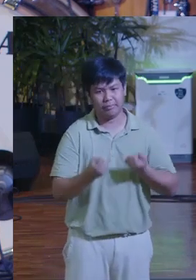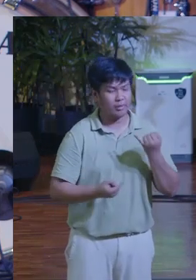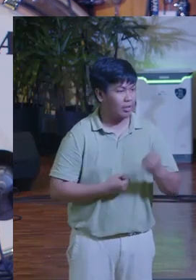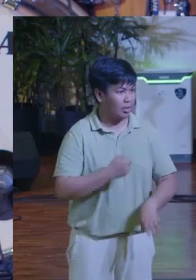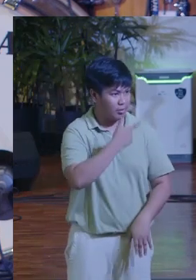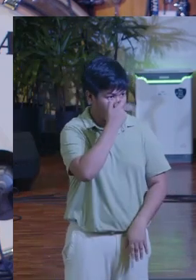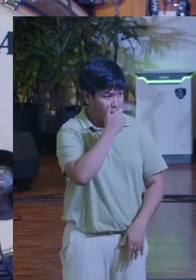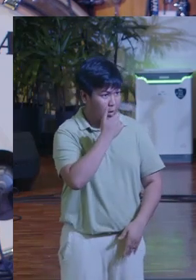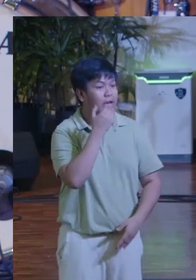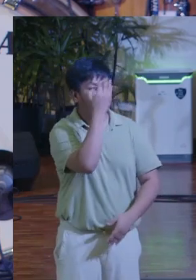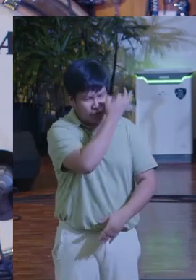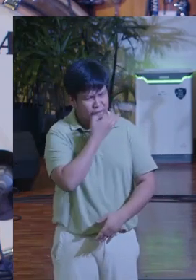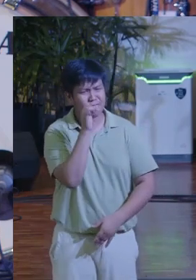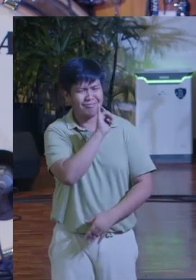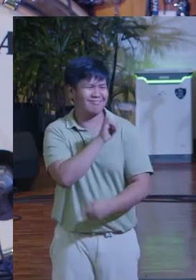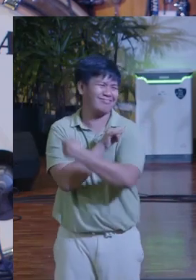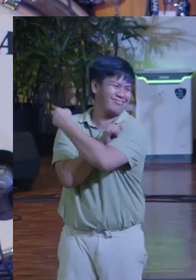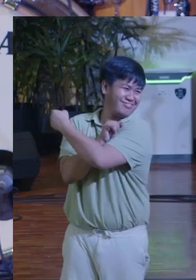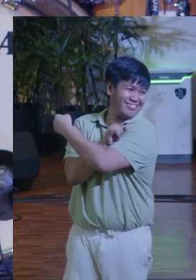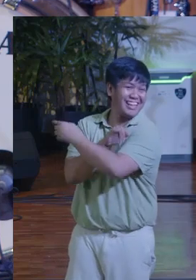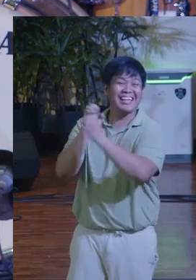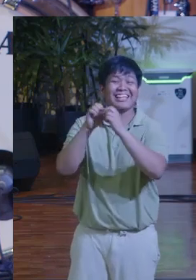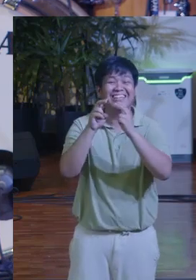Dahil kamukha ko po.